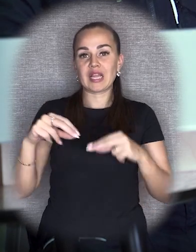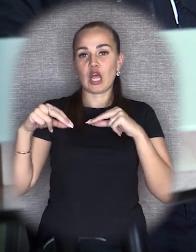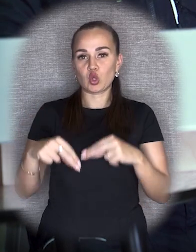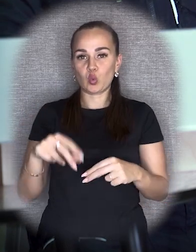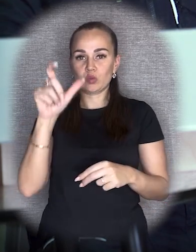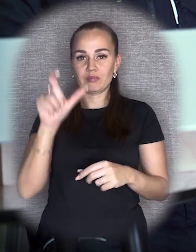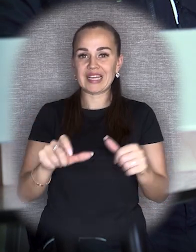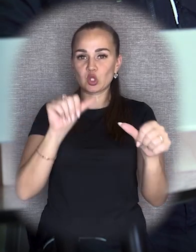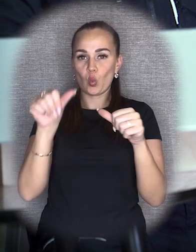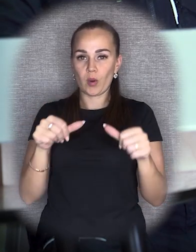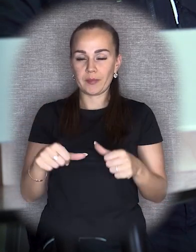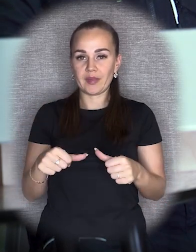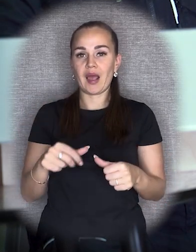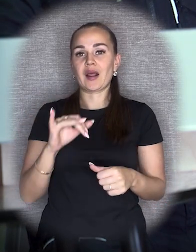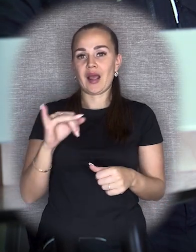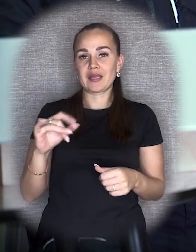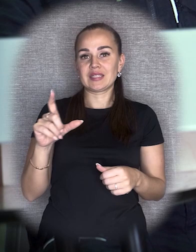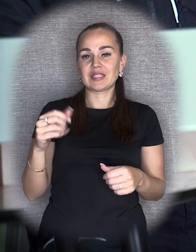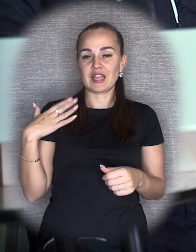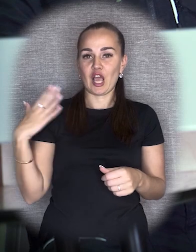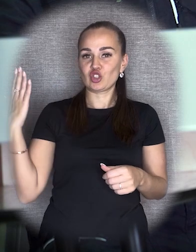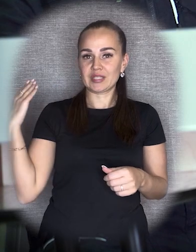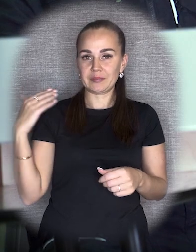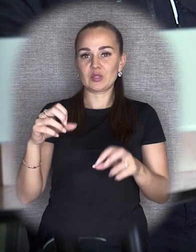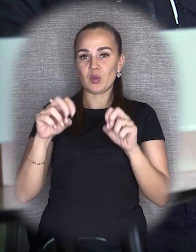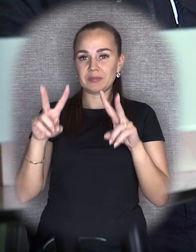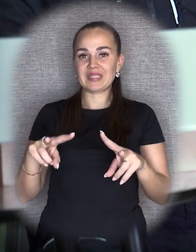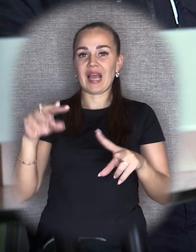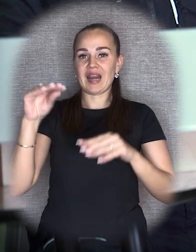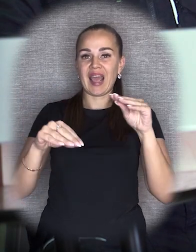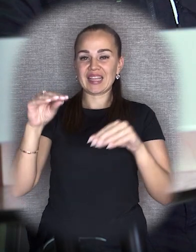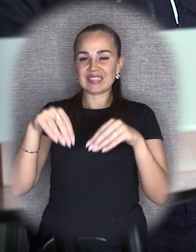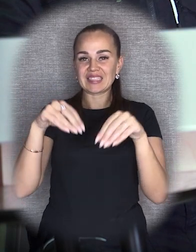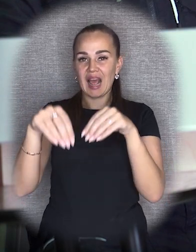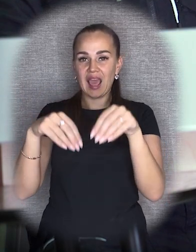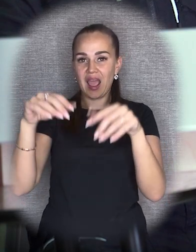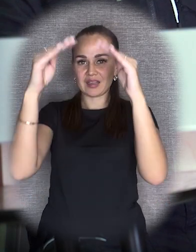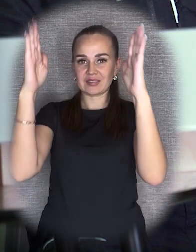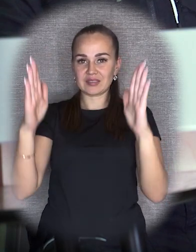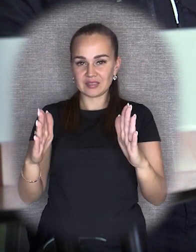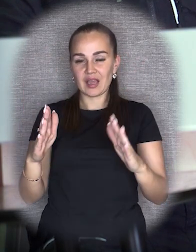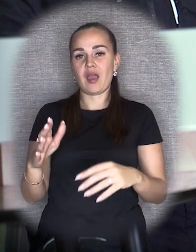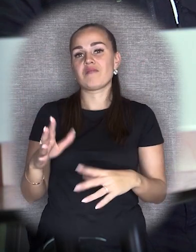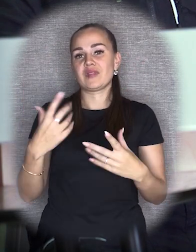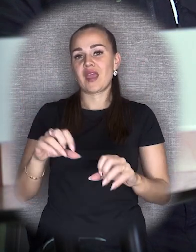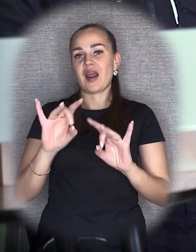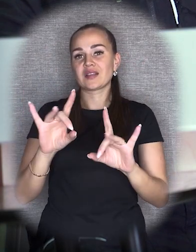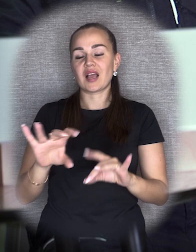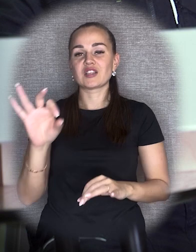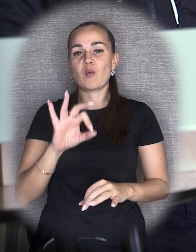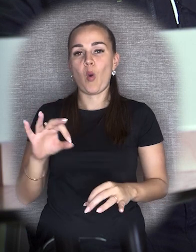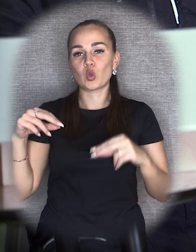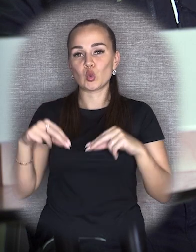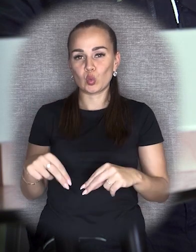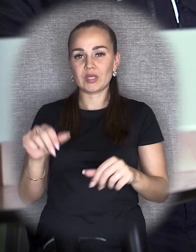скульптора. И вот уже за нашей спиной вот специальная инсталляция, в которой мы рассказываем про труд скульптора. Ну и сейчас